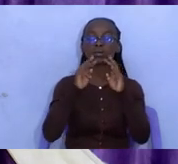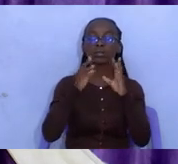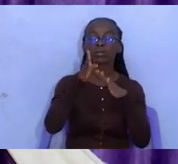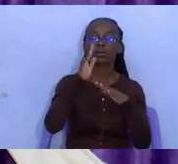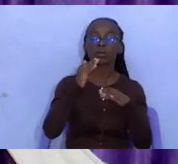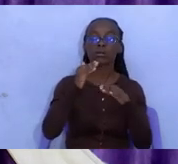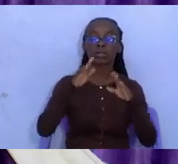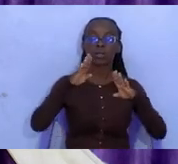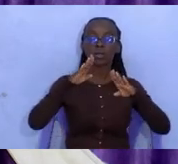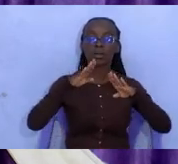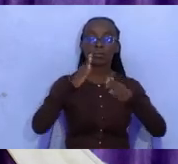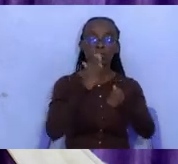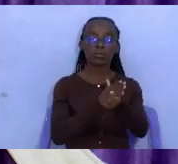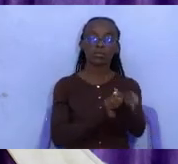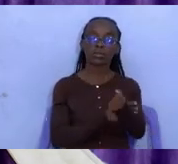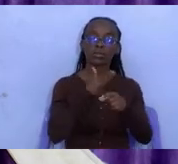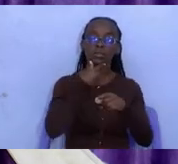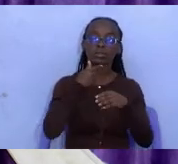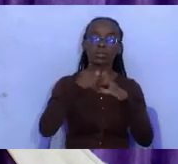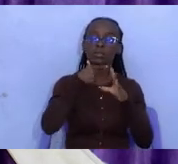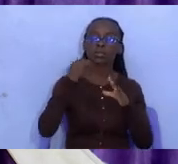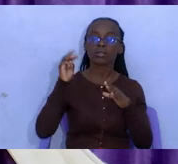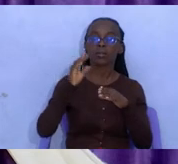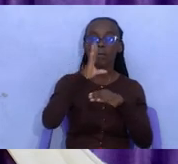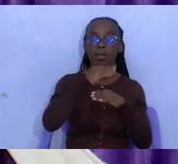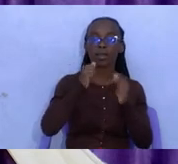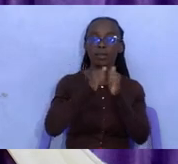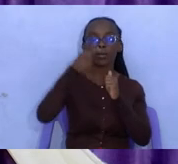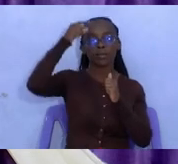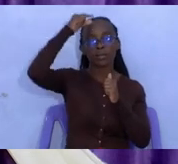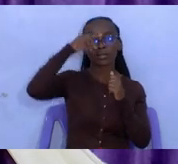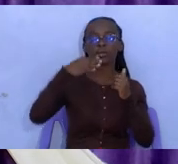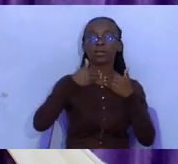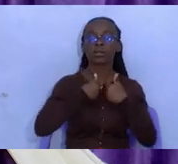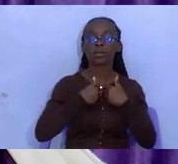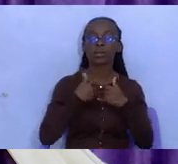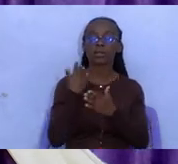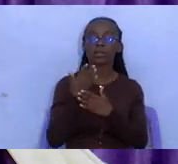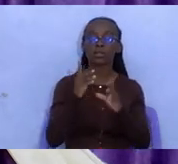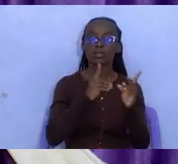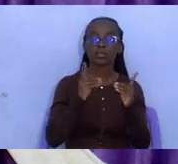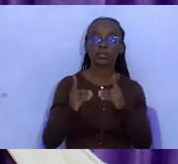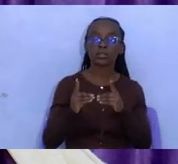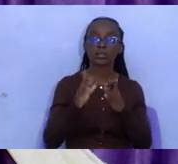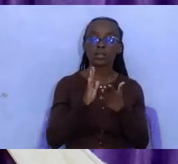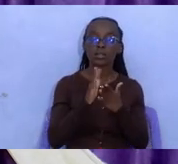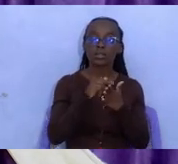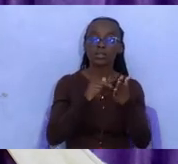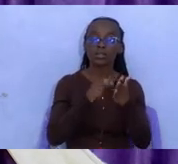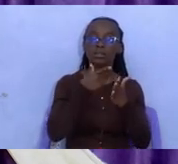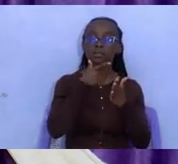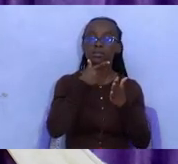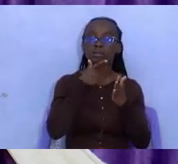kwake. Na kwa hekima zake akapata vitu za kufanya. Mtu huyo aliendelea kumcha